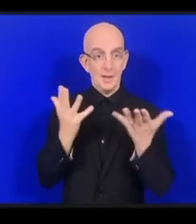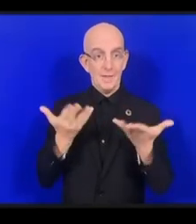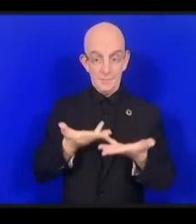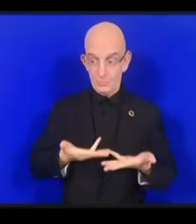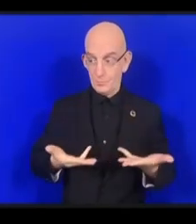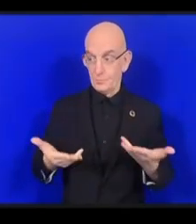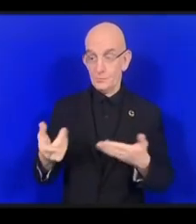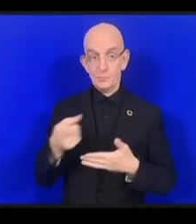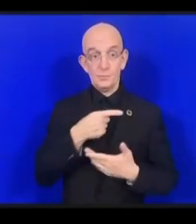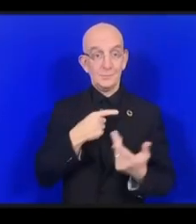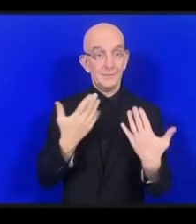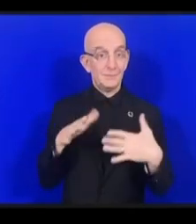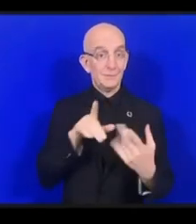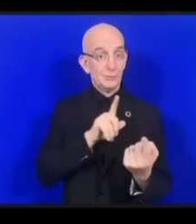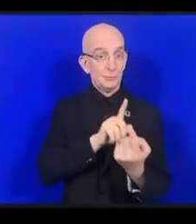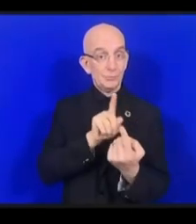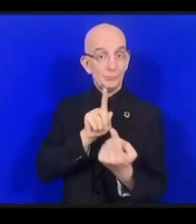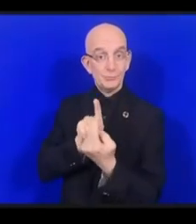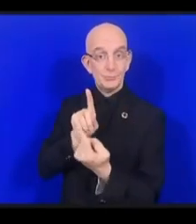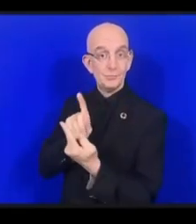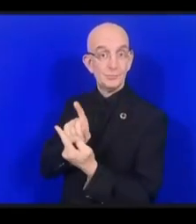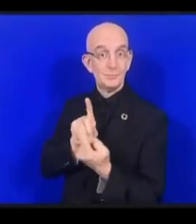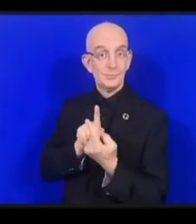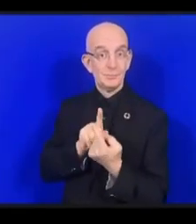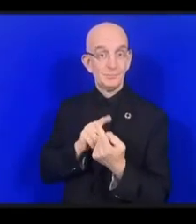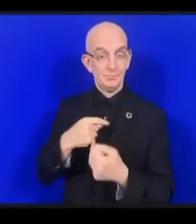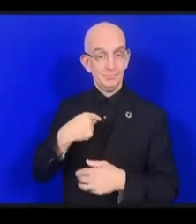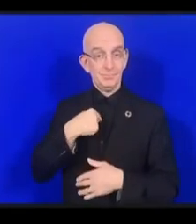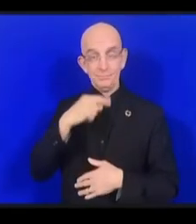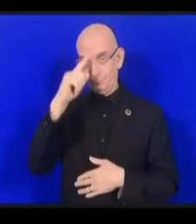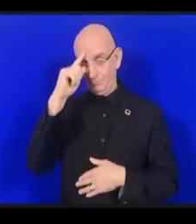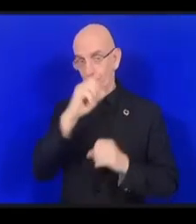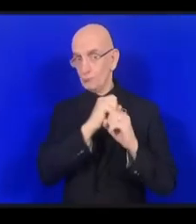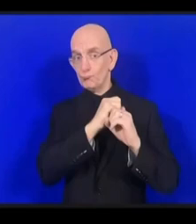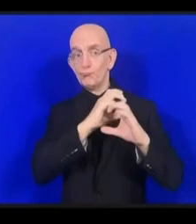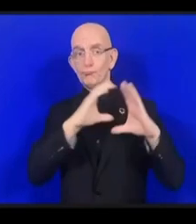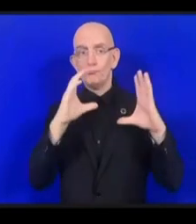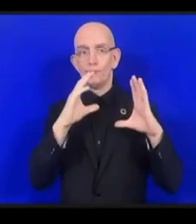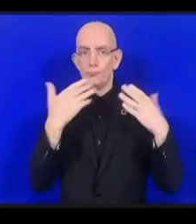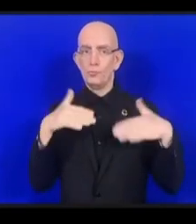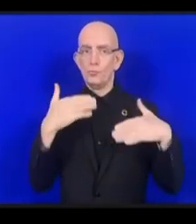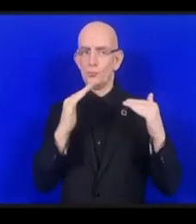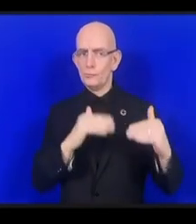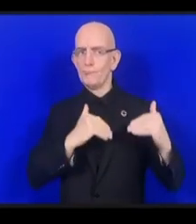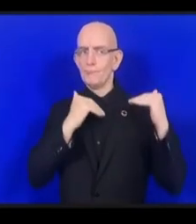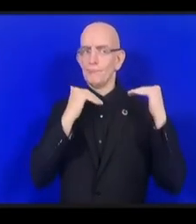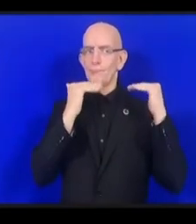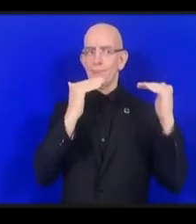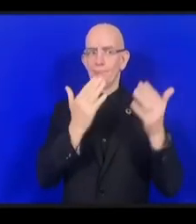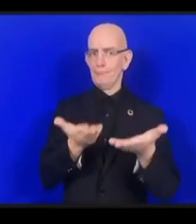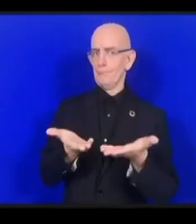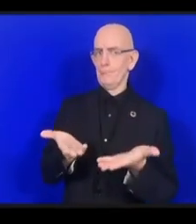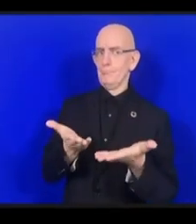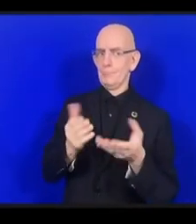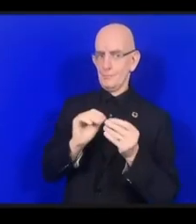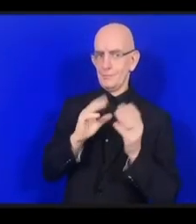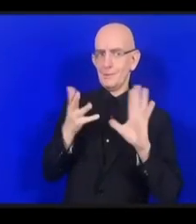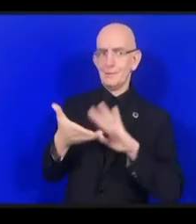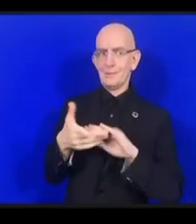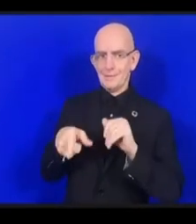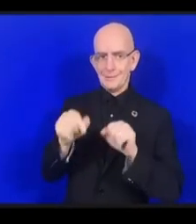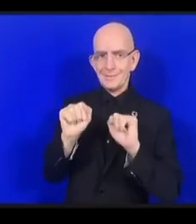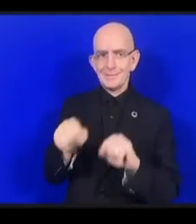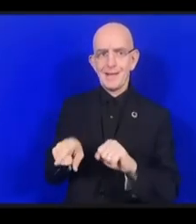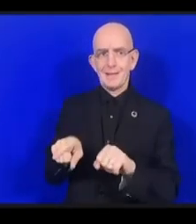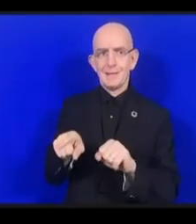働きに期待し、さらなるご発展を願う次第でございます。本日は国連主催にな